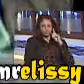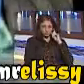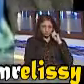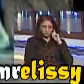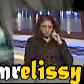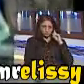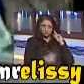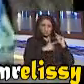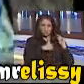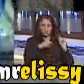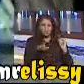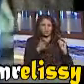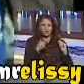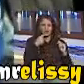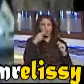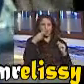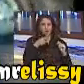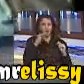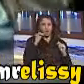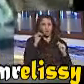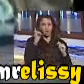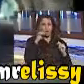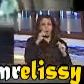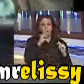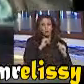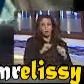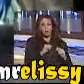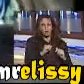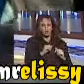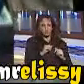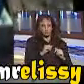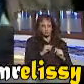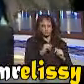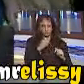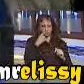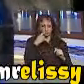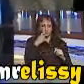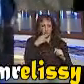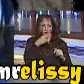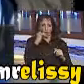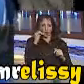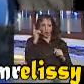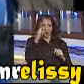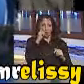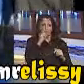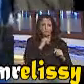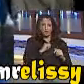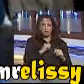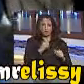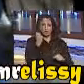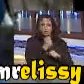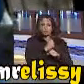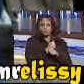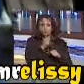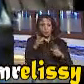قل اسمك. اسمك عمر. ايه بالاسم الكامل؟ عمر عباس. انت